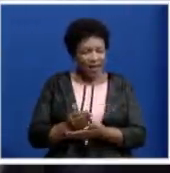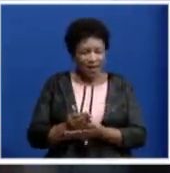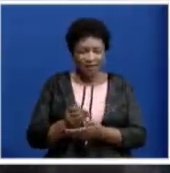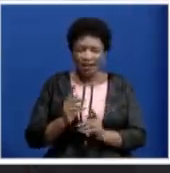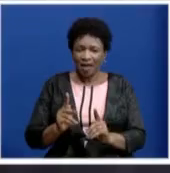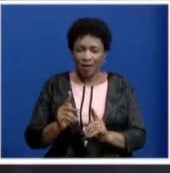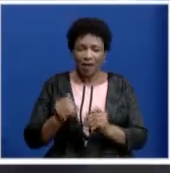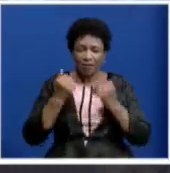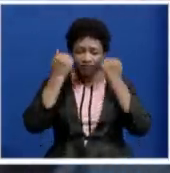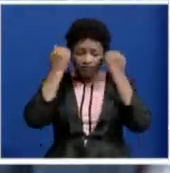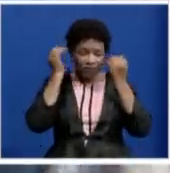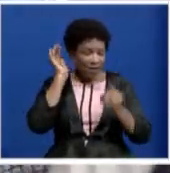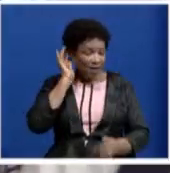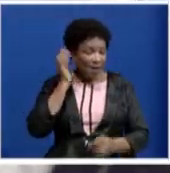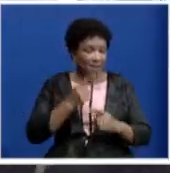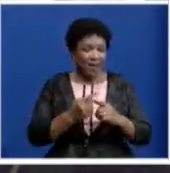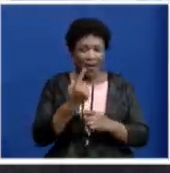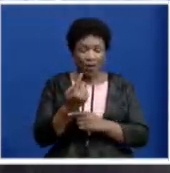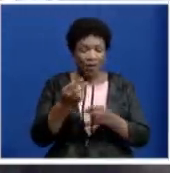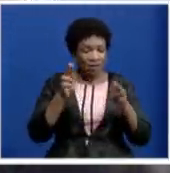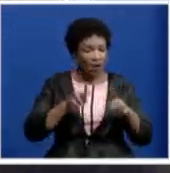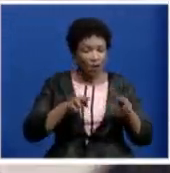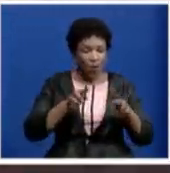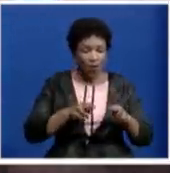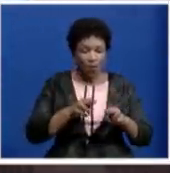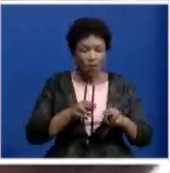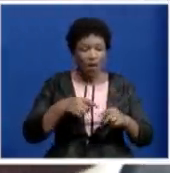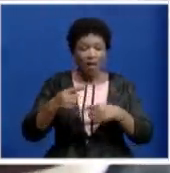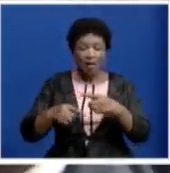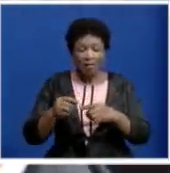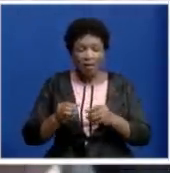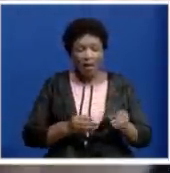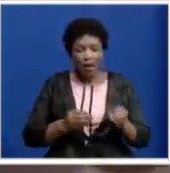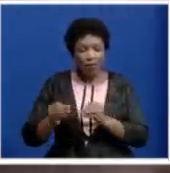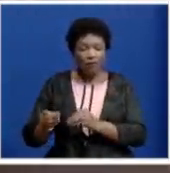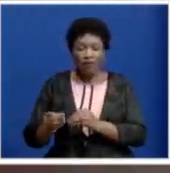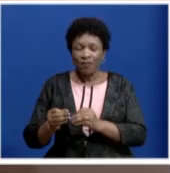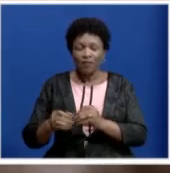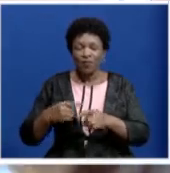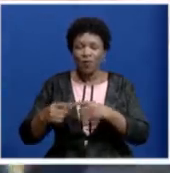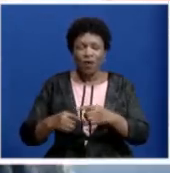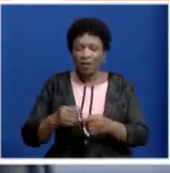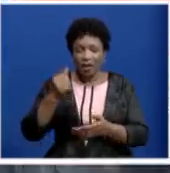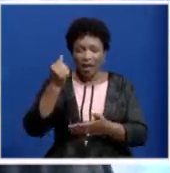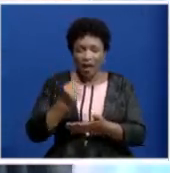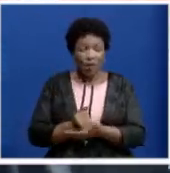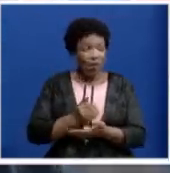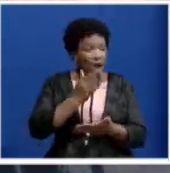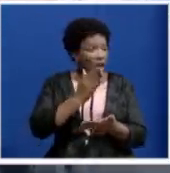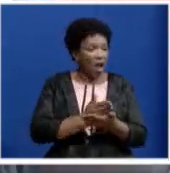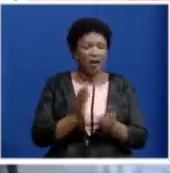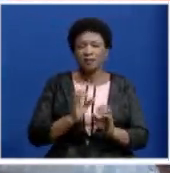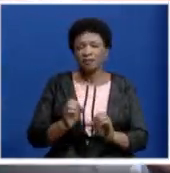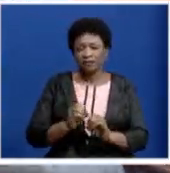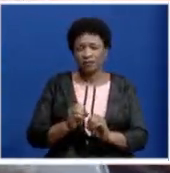aliza kesi kwa mara ya kwanza na kutoa huku hawe kikila tena rufaa kesi hiy hiy na kuja kutoa uam wa haki kuhusu